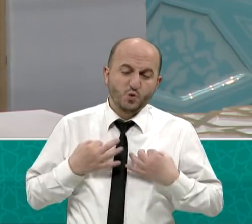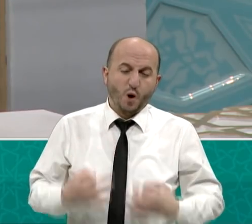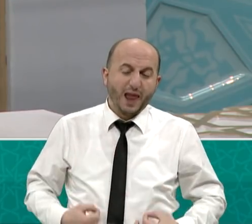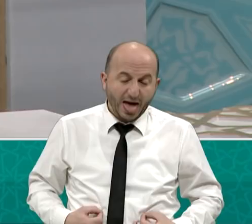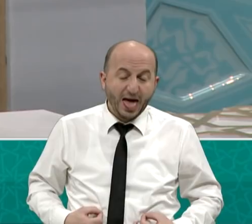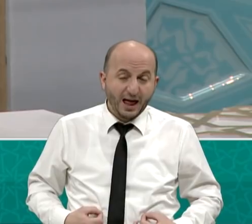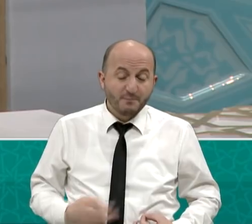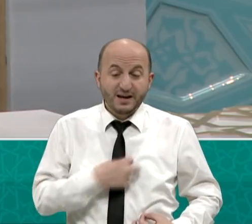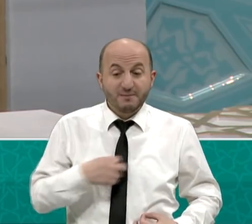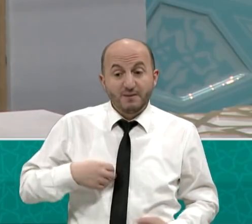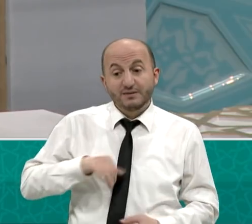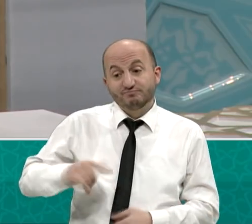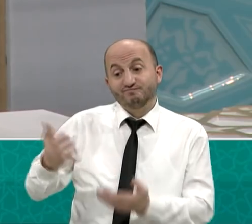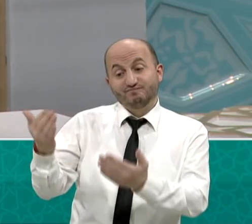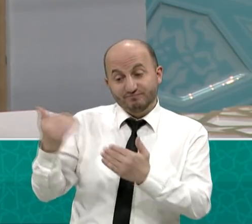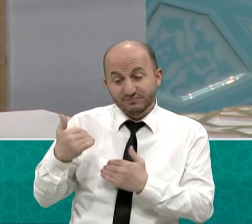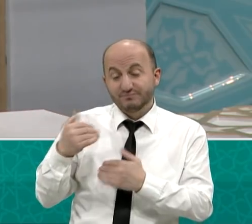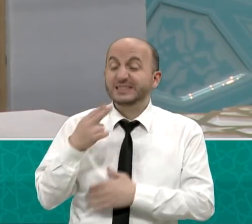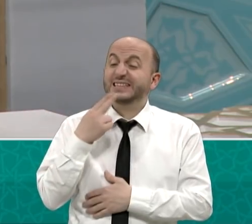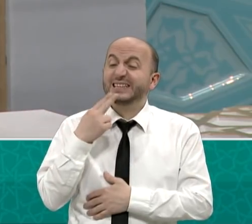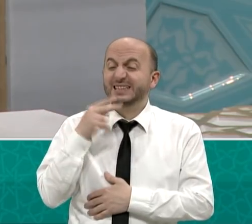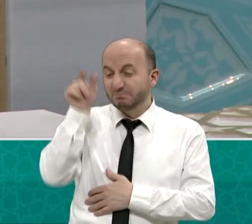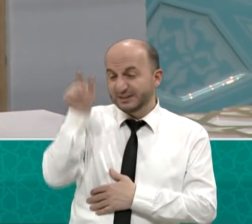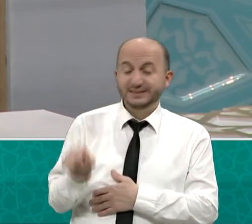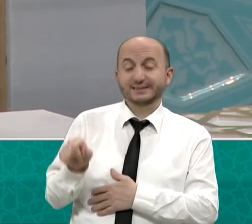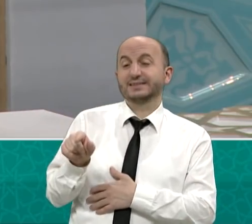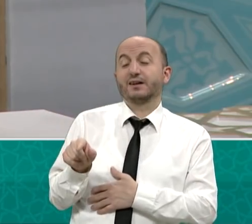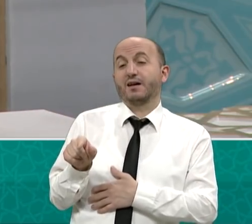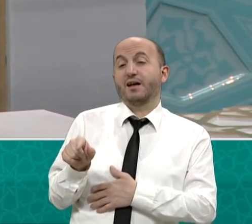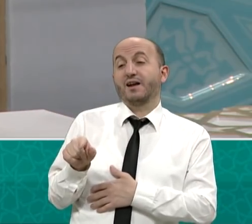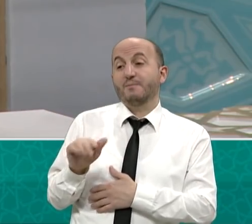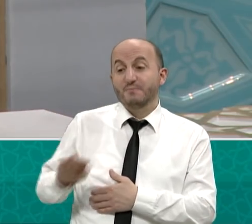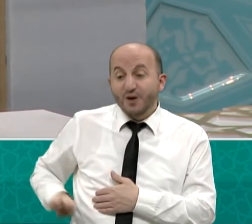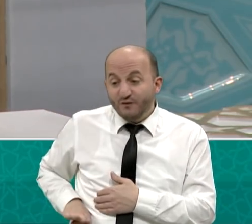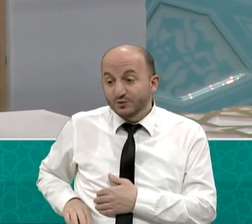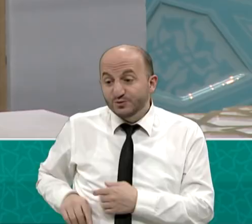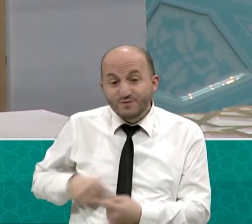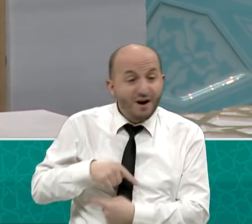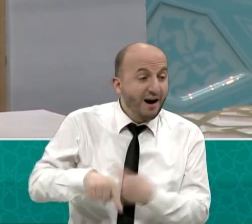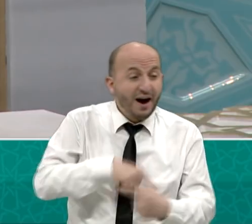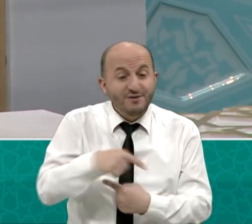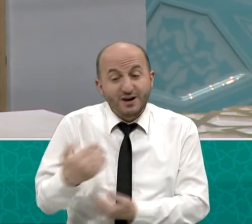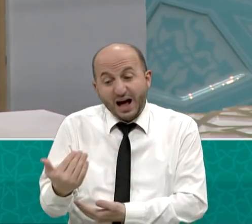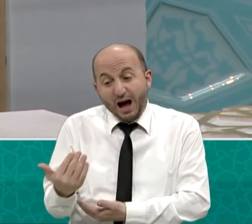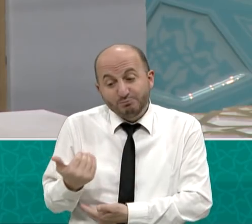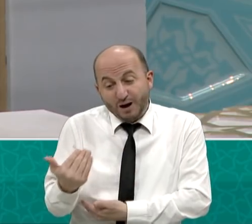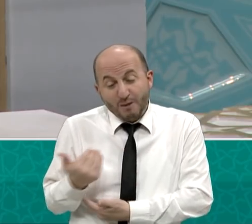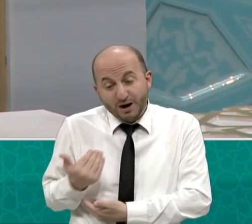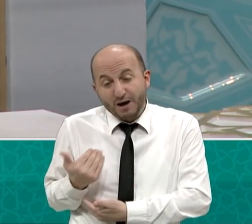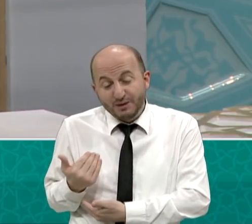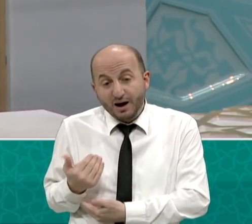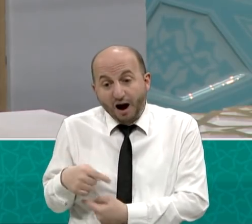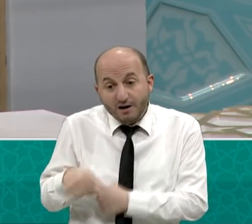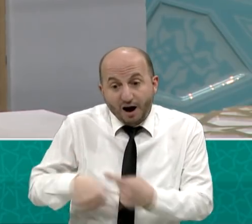Kadının birisi, o esirlerin arasından kadının birisi yavrusunu arıyor, emzirecek. Nihayet arıya